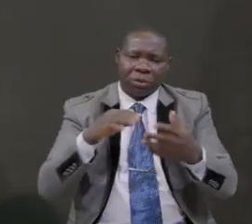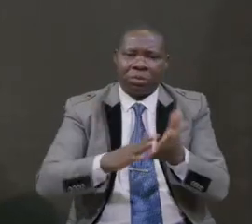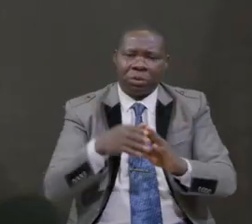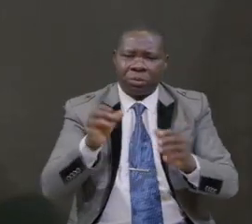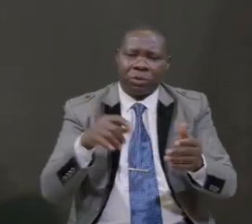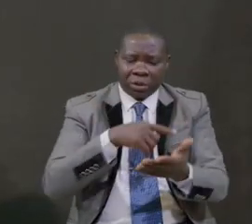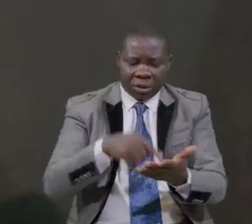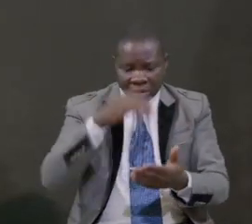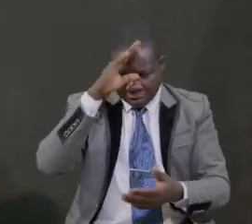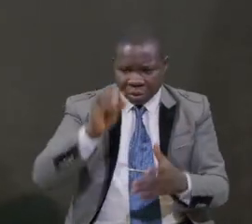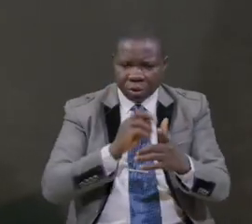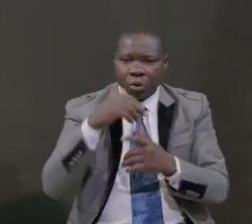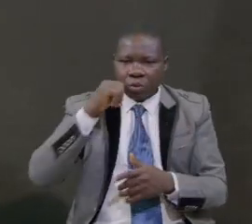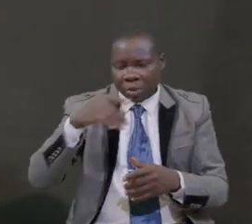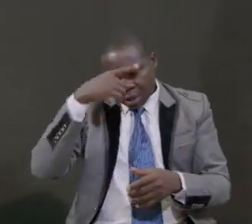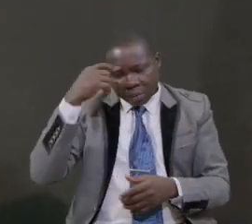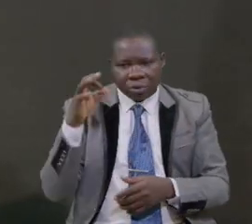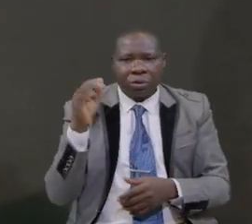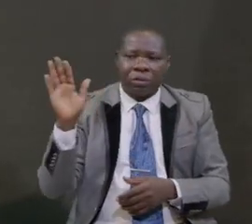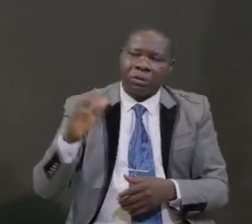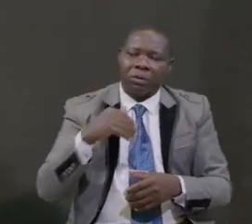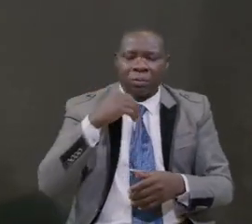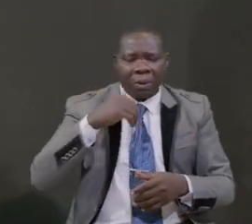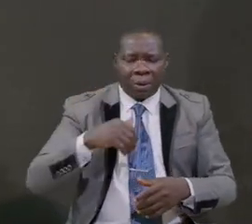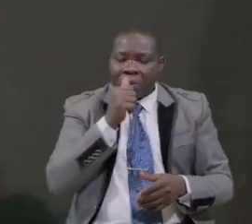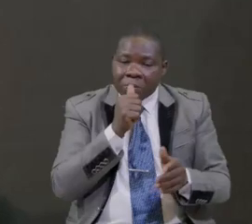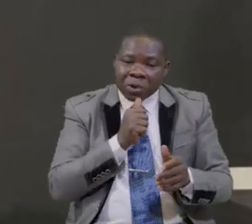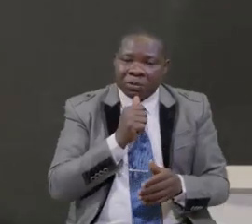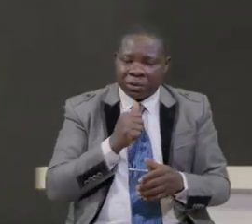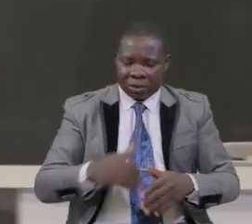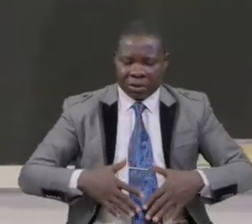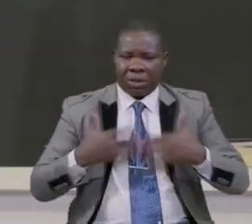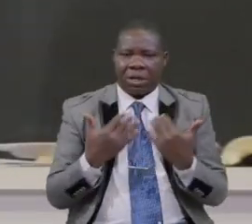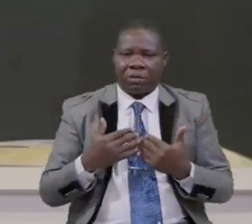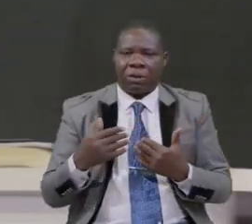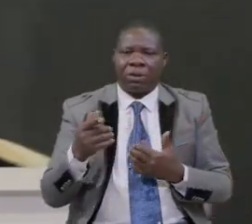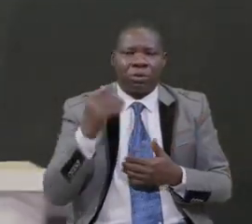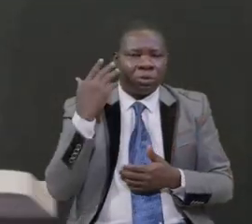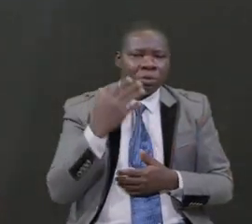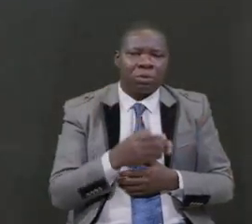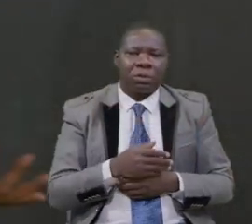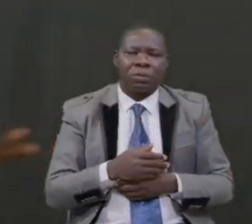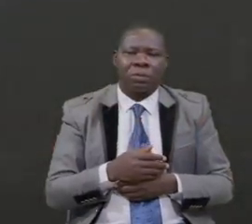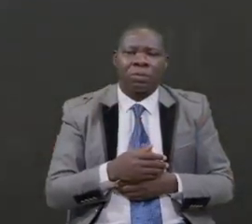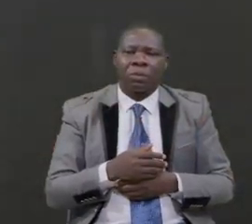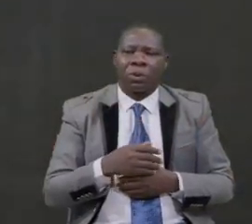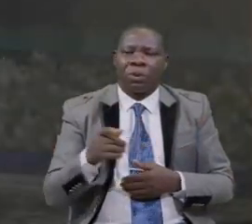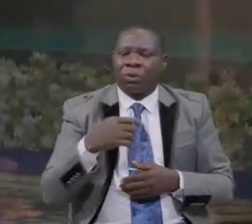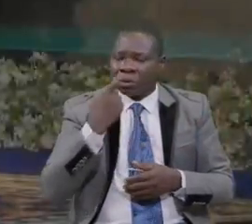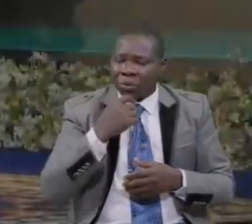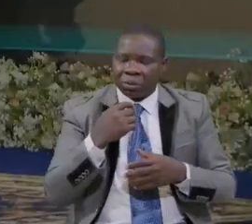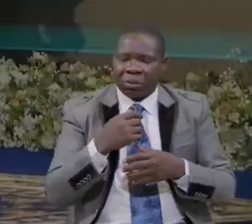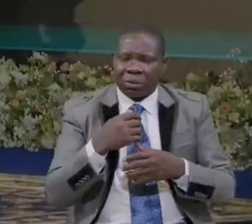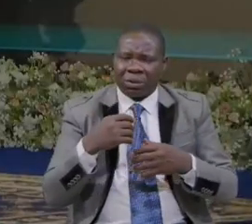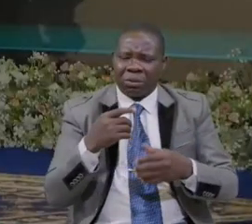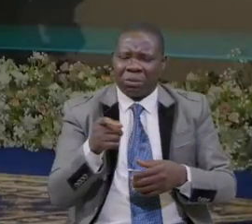femme à cause de sa vie privée. Fais attention. Parfois, nous avons des petites difficultés,